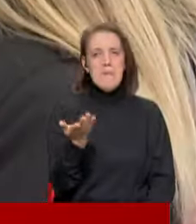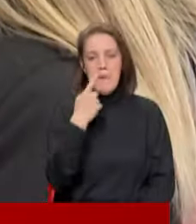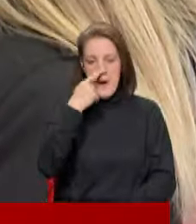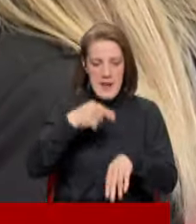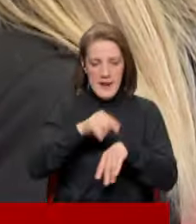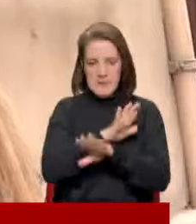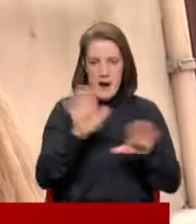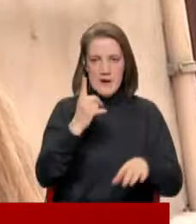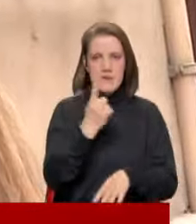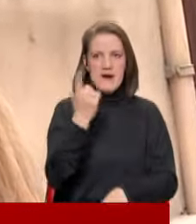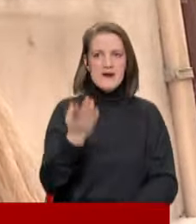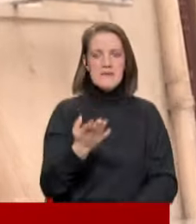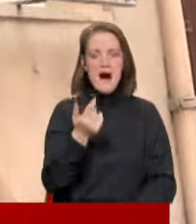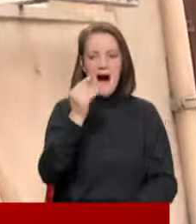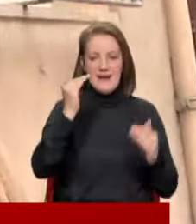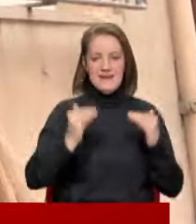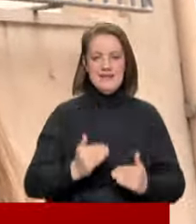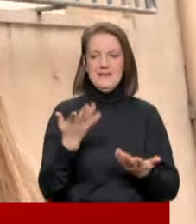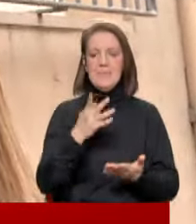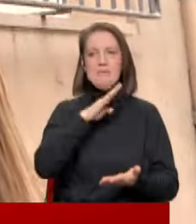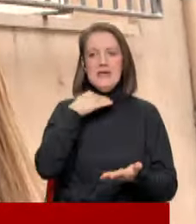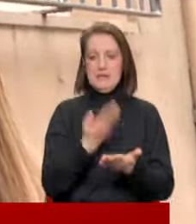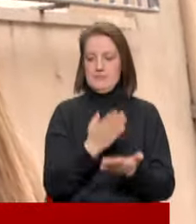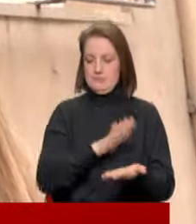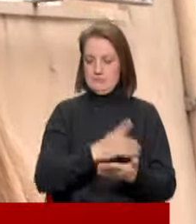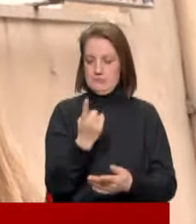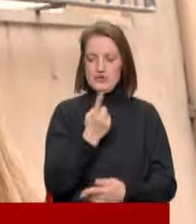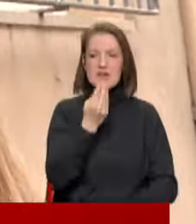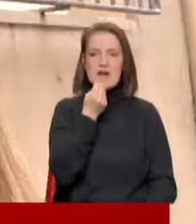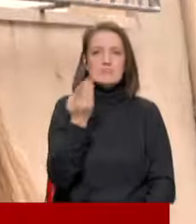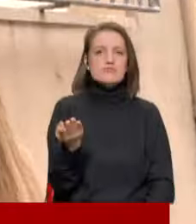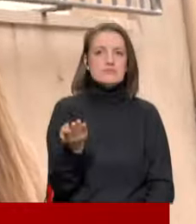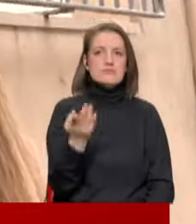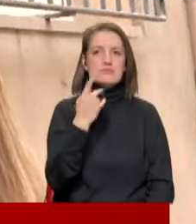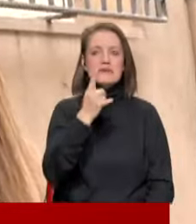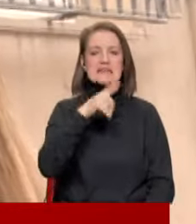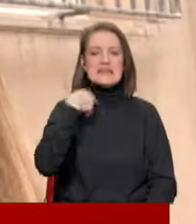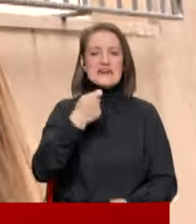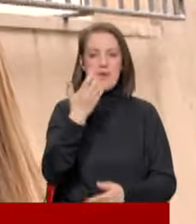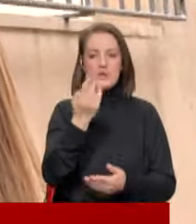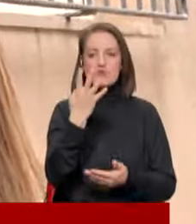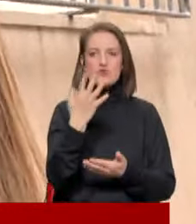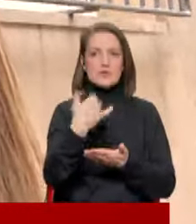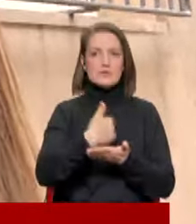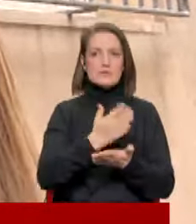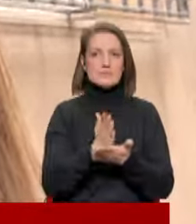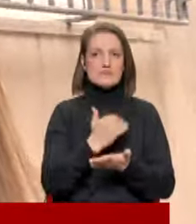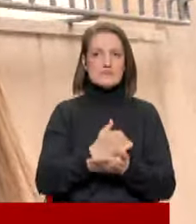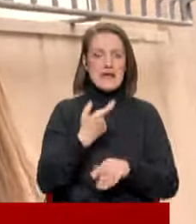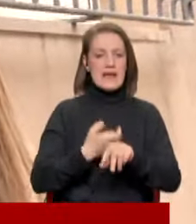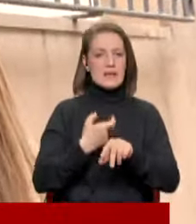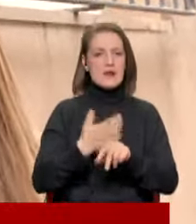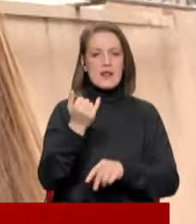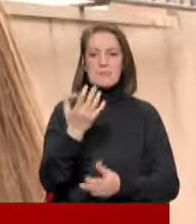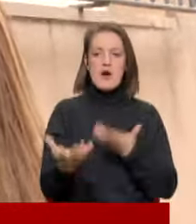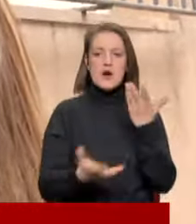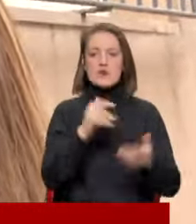inanılmaz bir şey ya azalttık Tabii ne pz ola ne bir şey yedi bir kıyma alıyorum onu da üçe 4E bölüyorum Geçen gün kemiğini aldım onu